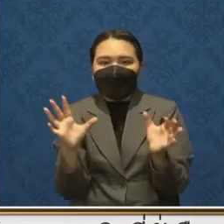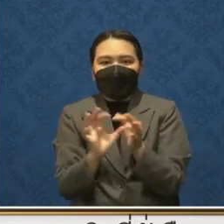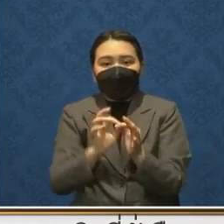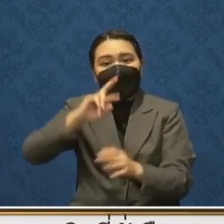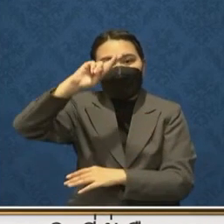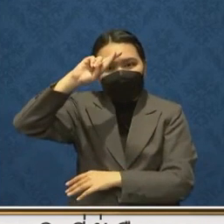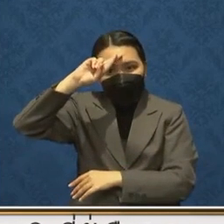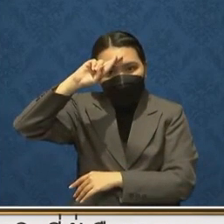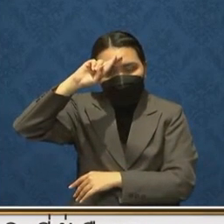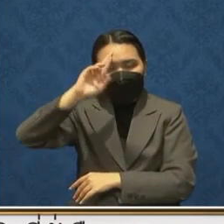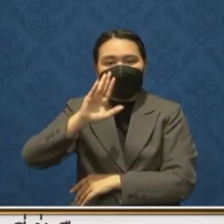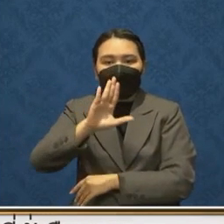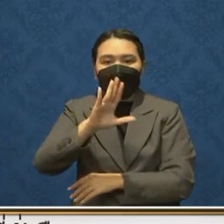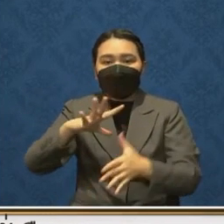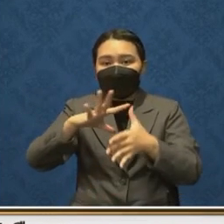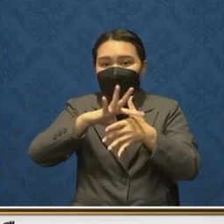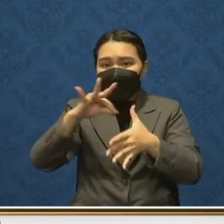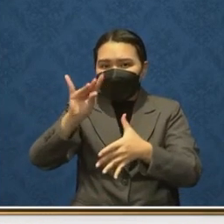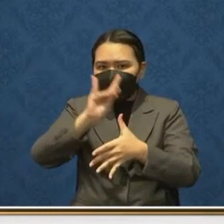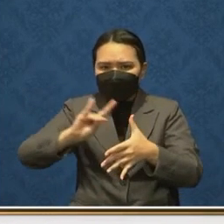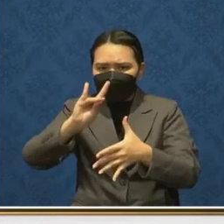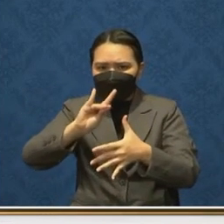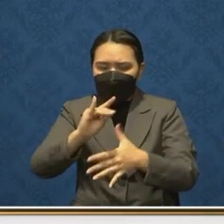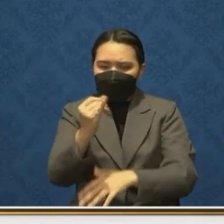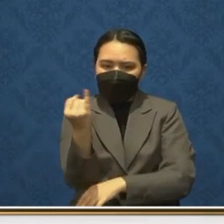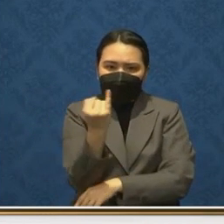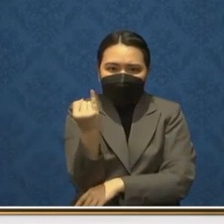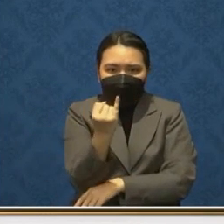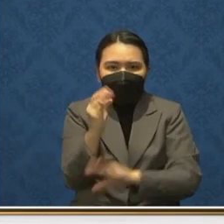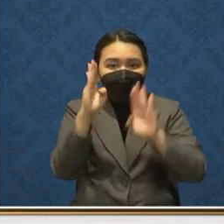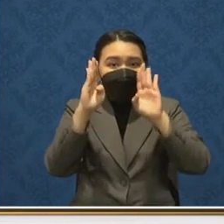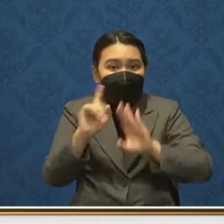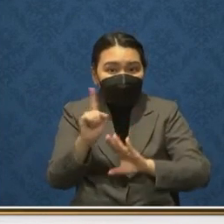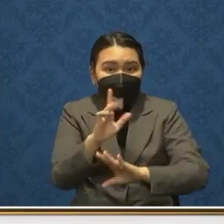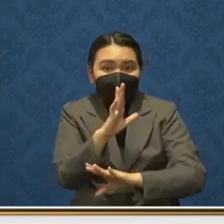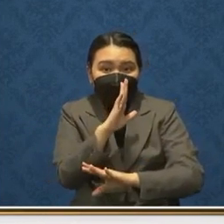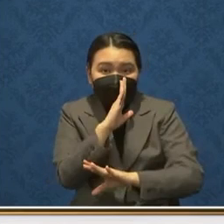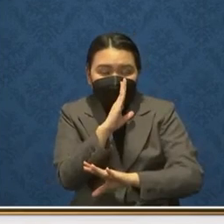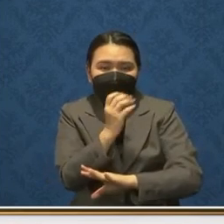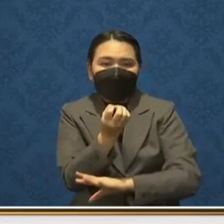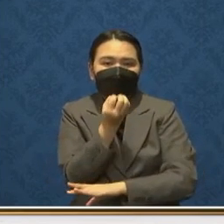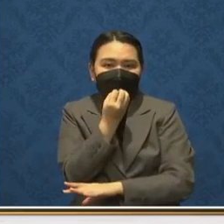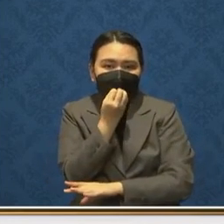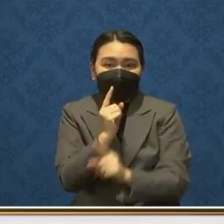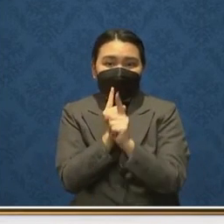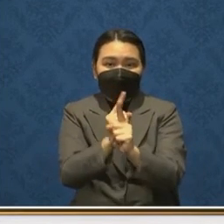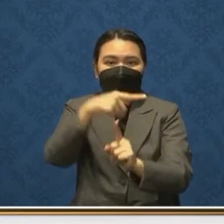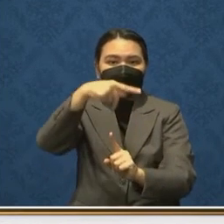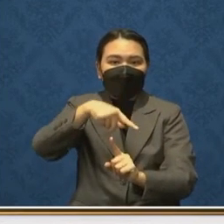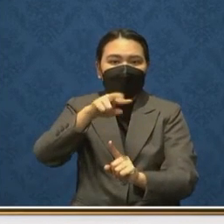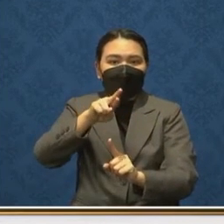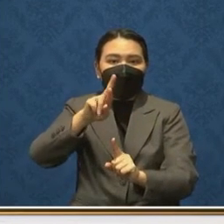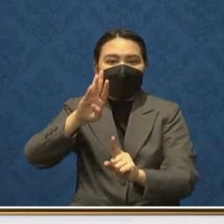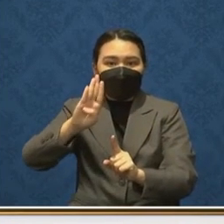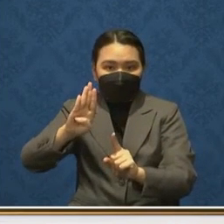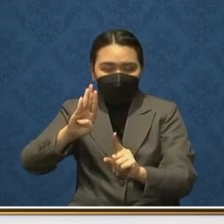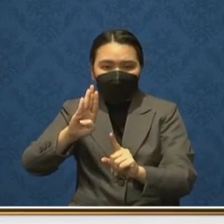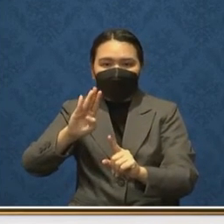ะเนื้อสัตที่ไม่เหมาะสม ในการนำไปบริโภคตามพระราชัประหยด ควบคุมการค่าสัตว